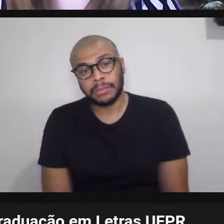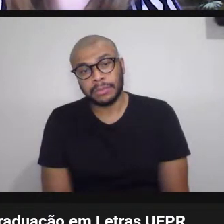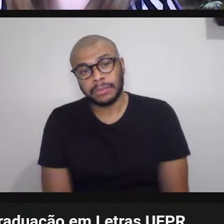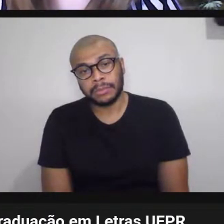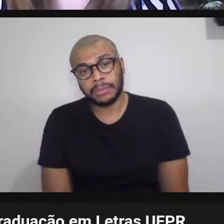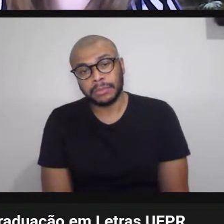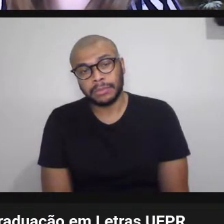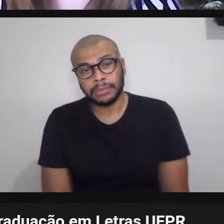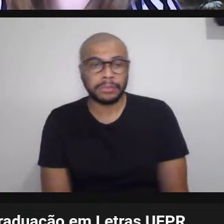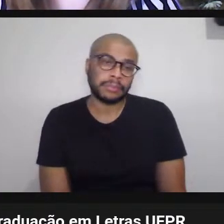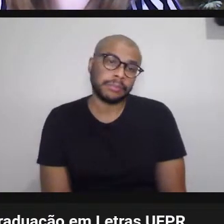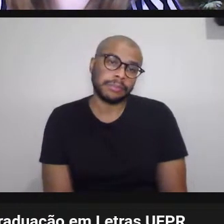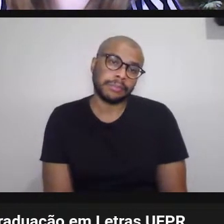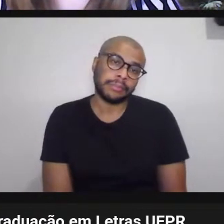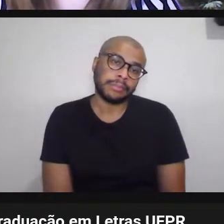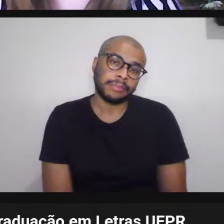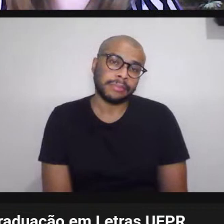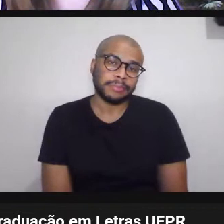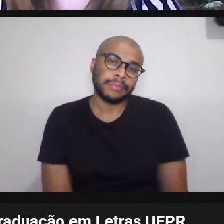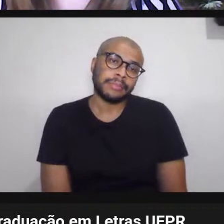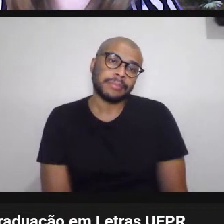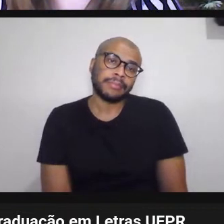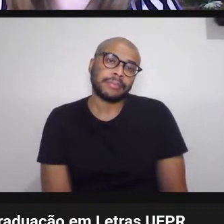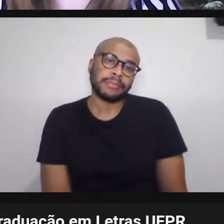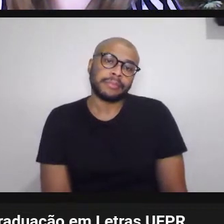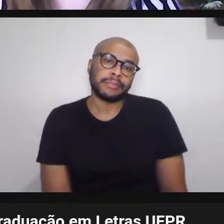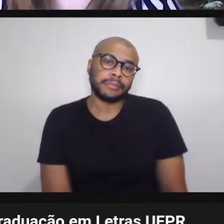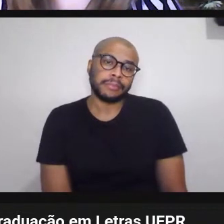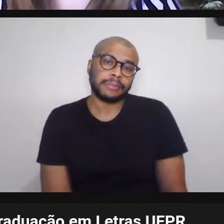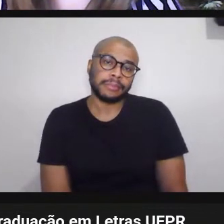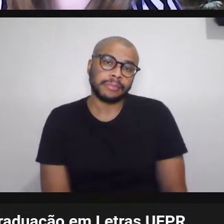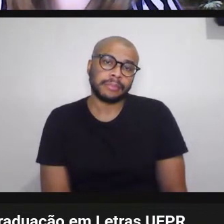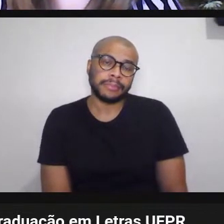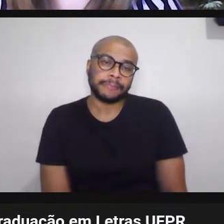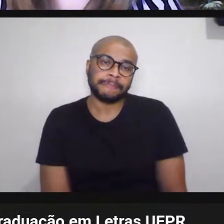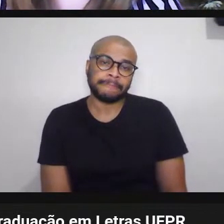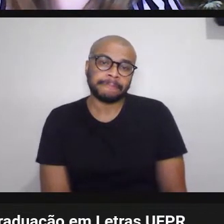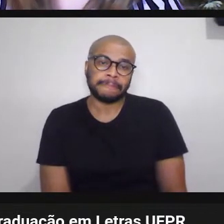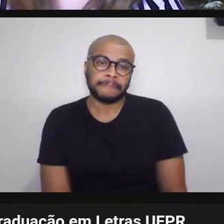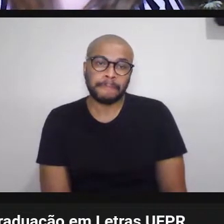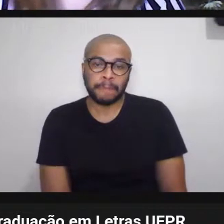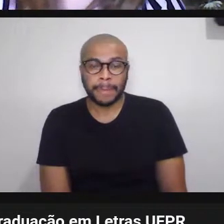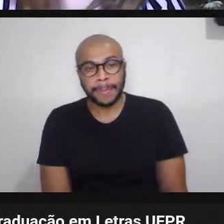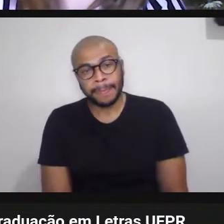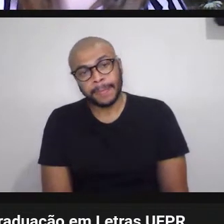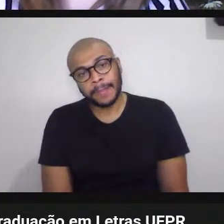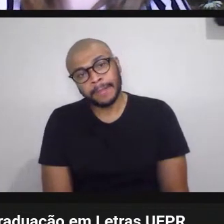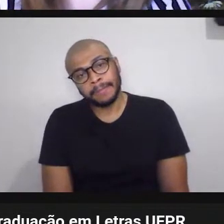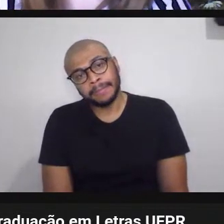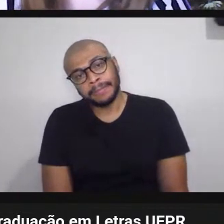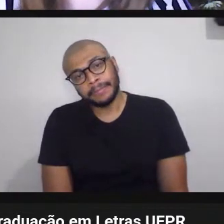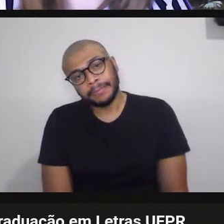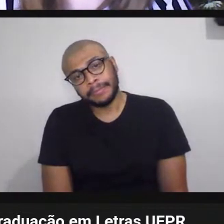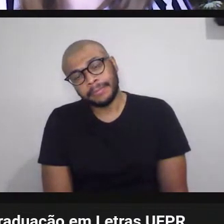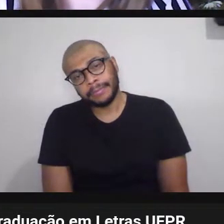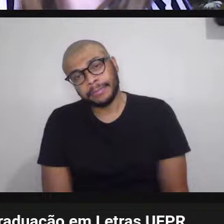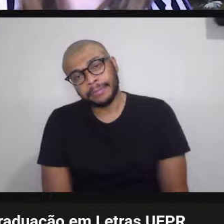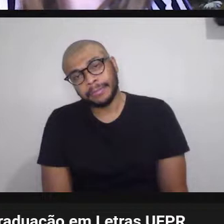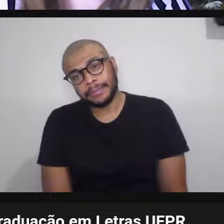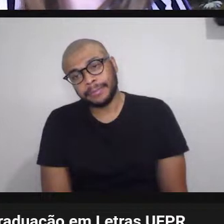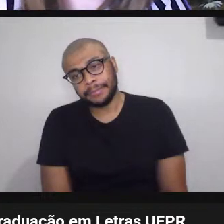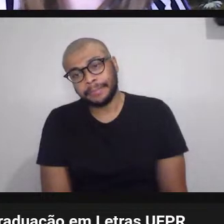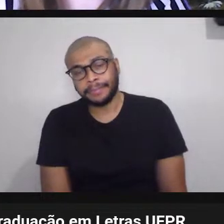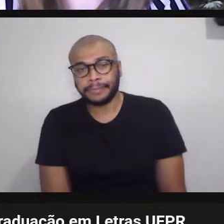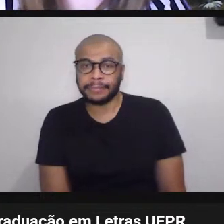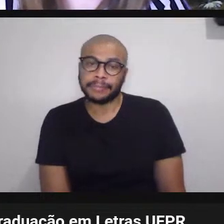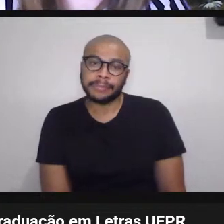Polsce. Czy ma pani jakieś informacje dotyczące tego nazwiska? Tak, etymologia się zgadza. Faktycznie